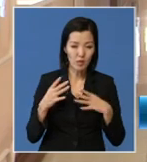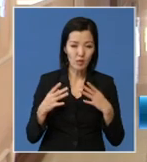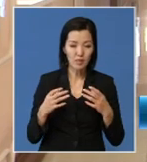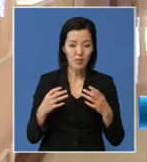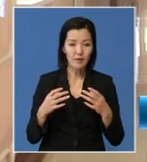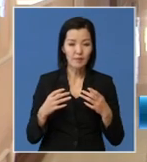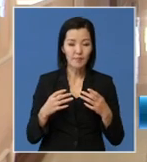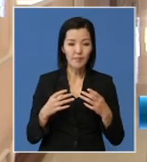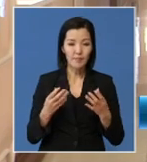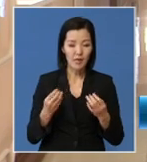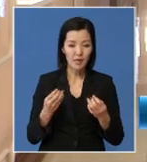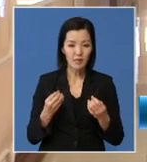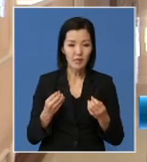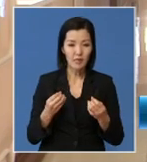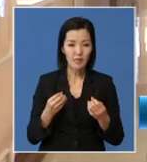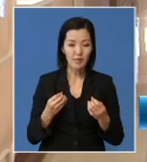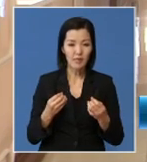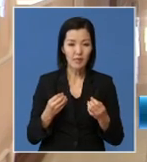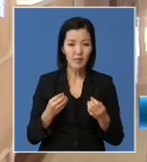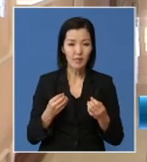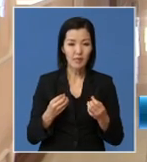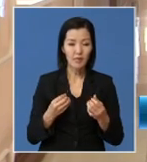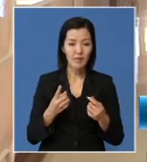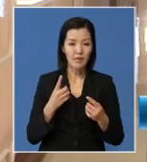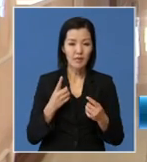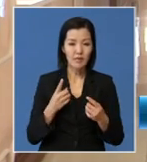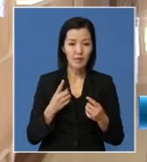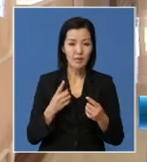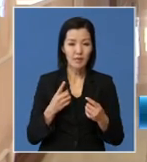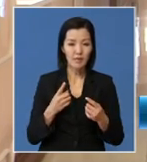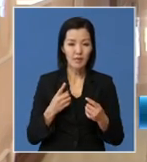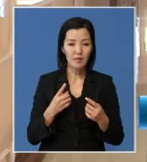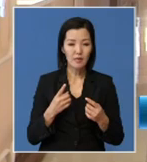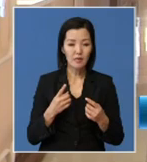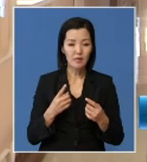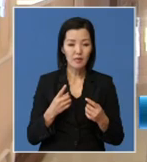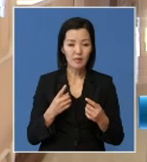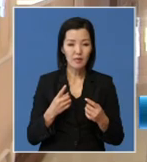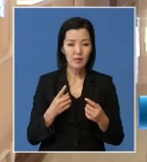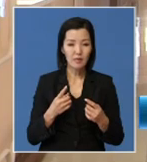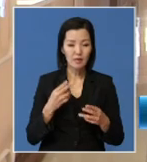ағамыз, сонымен қатар егіз өмір, егіз ғұмыр, екеуін қатар алып жүрген